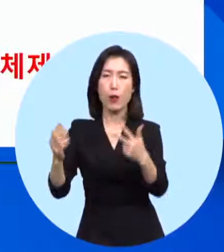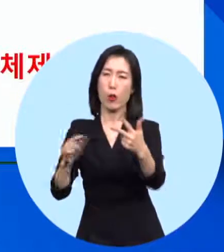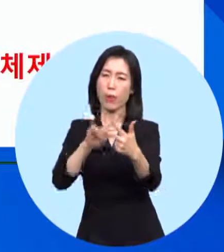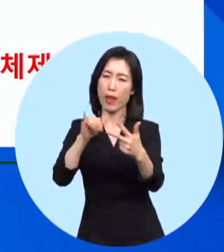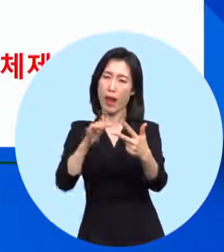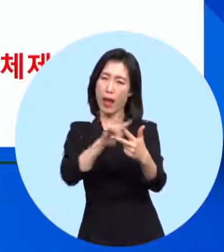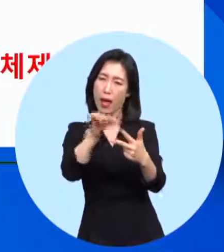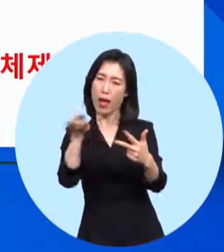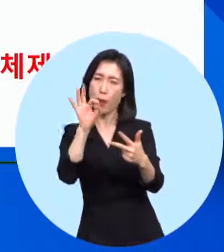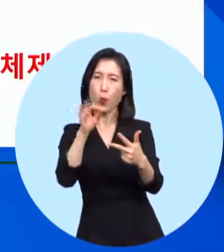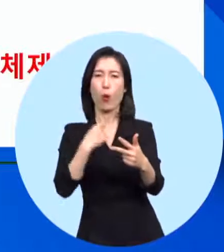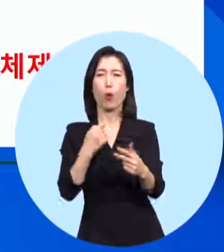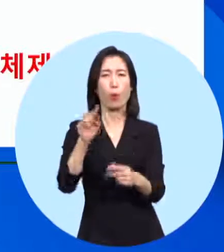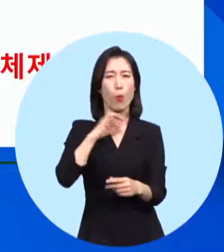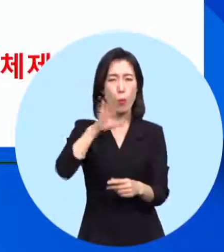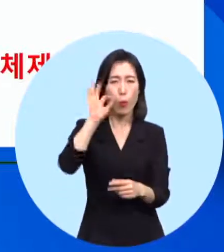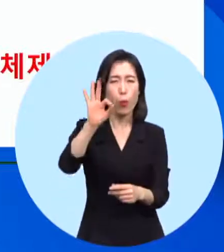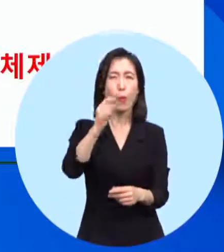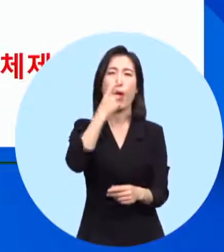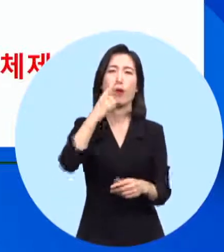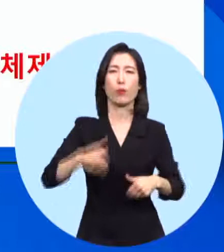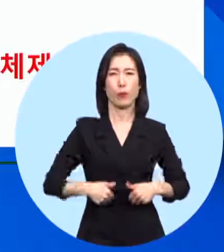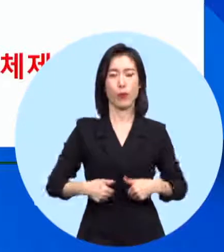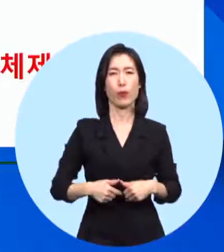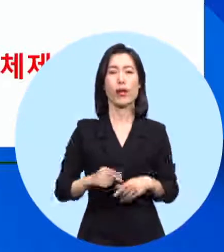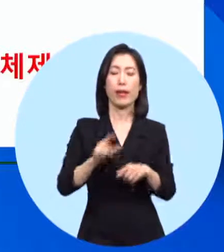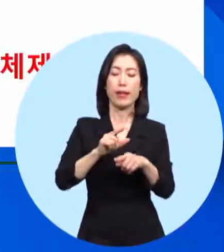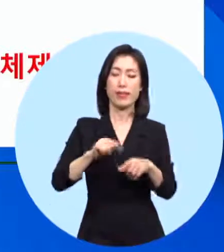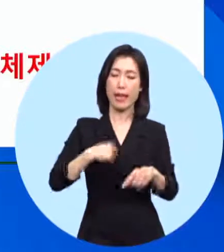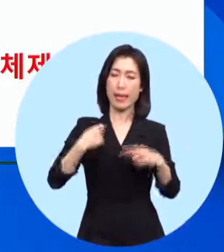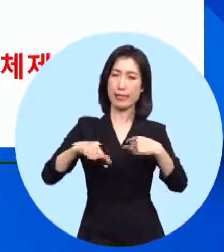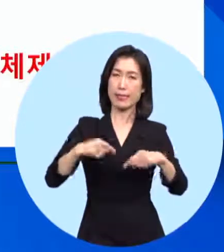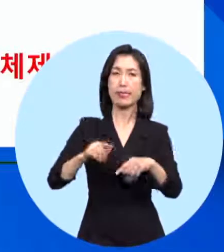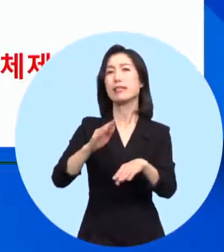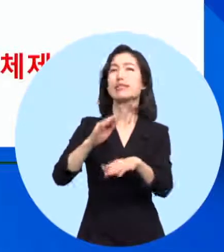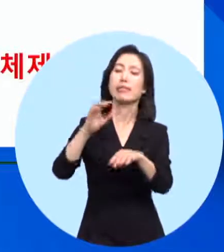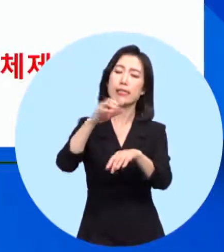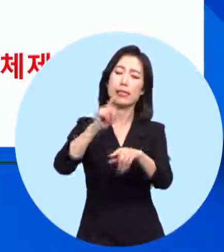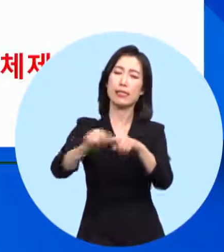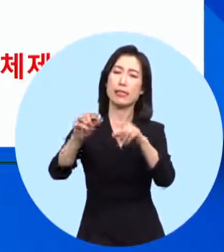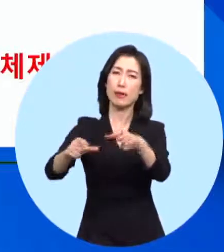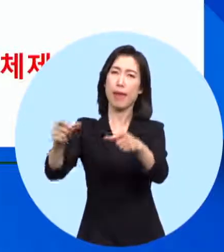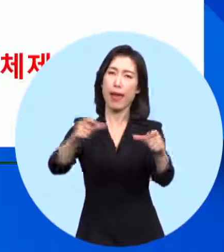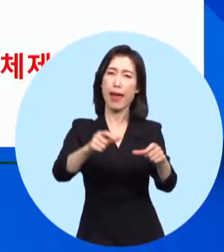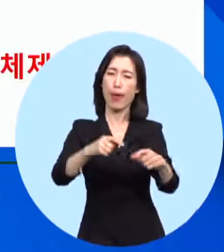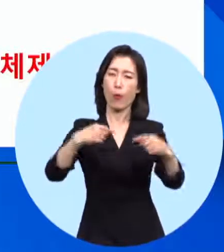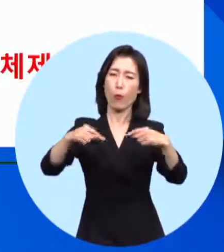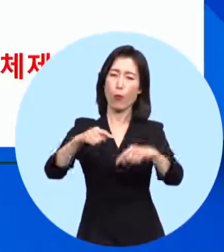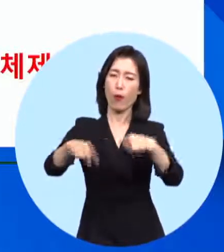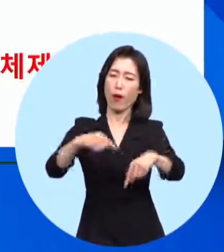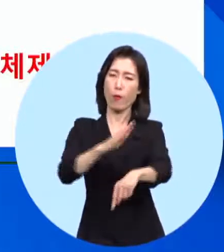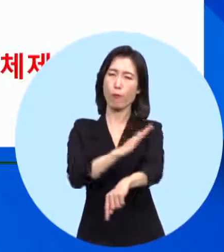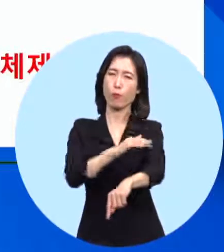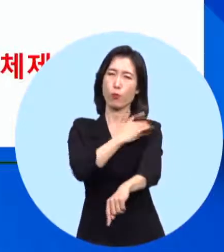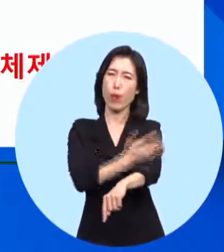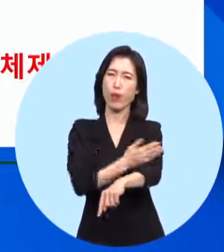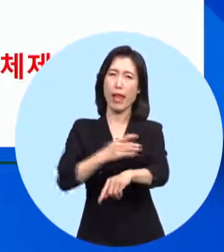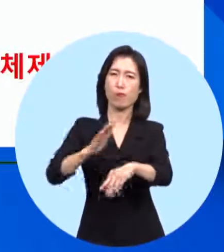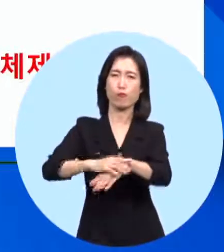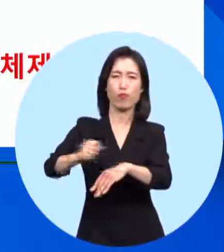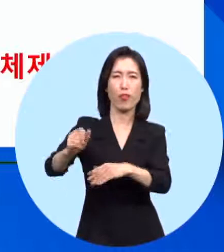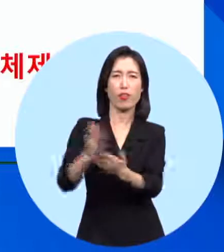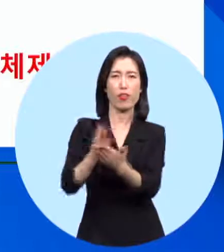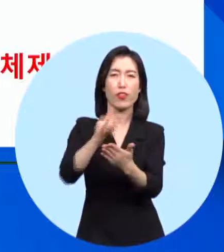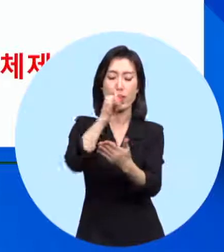게 있다면 지방자치 영역이다 또는 지방분권 영역이다 이렇게 말씀드리는 게 한 가지고요. 또 하나 설명을 우리